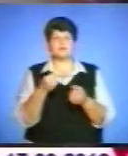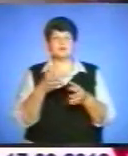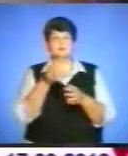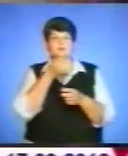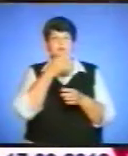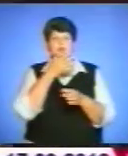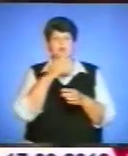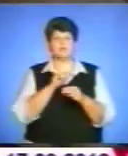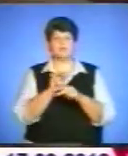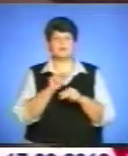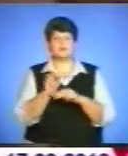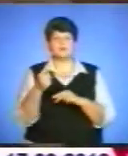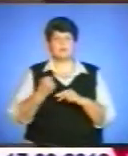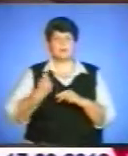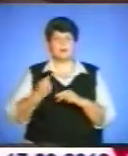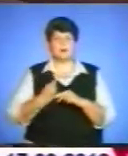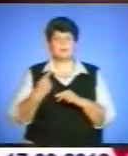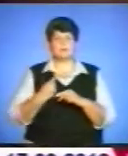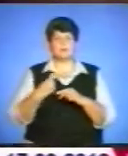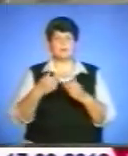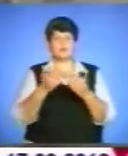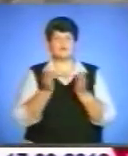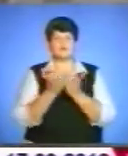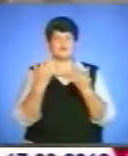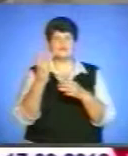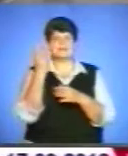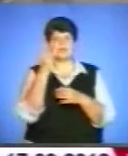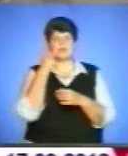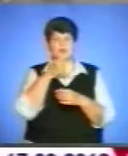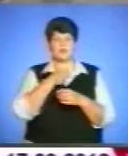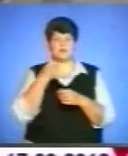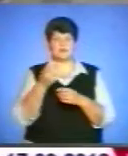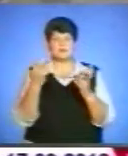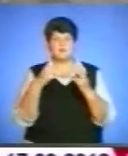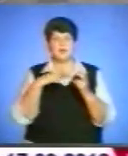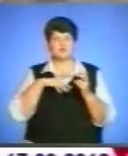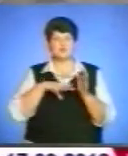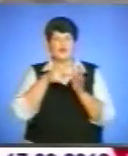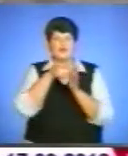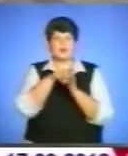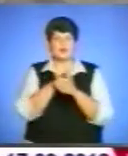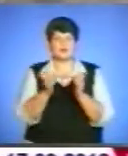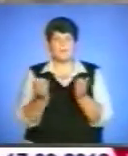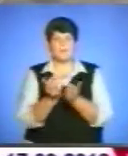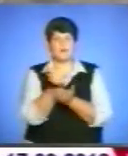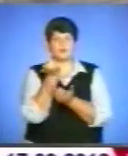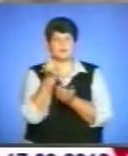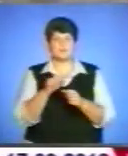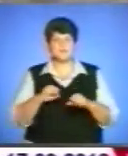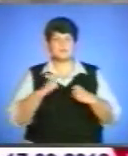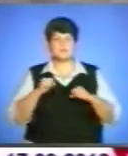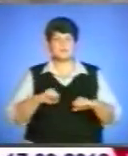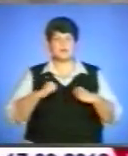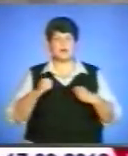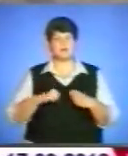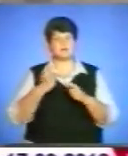майстер, який опановує мистецтво виготовлення посуду, 3 роки. Треба в душу вкласти, щоб воно вийшло. Треба старатися,